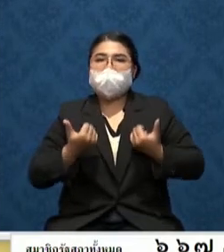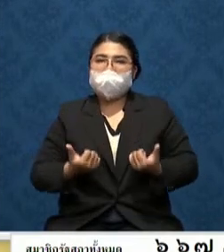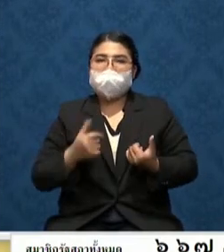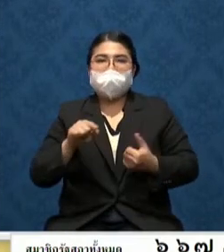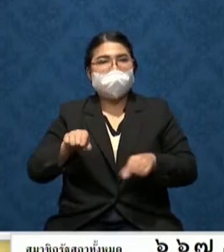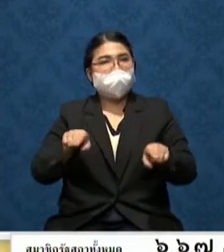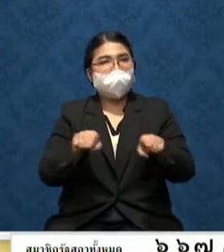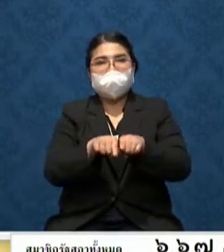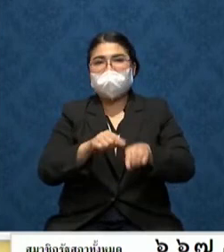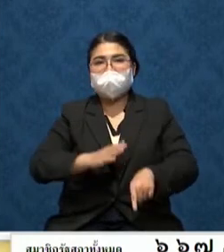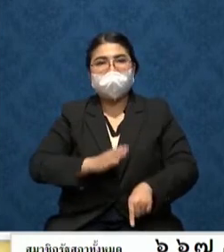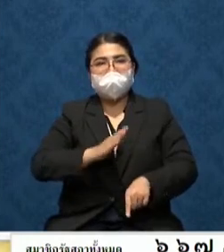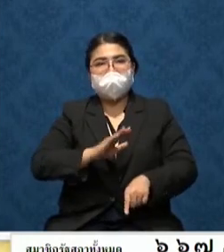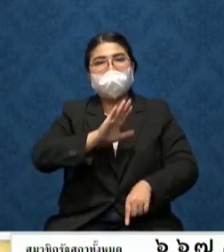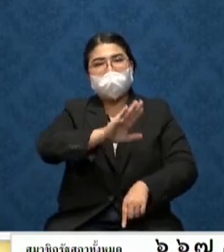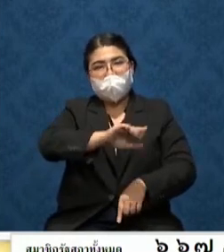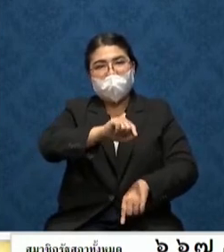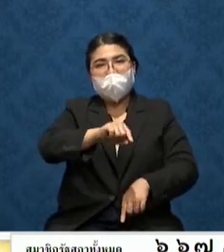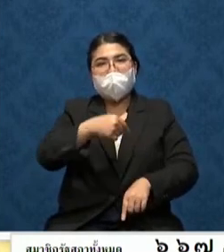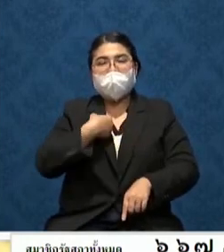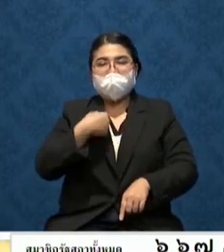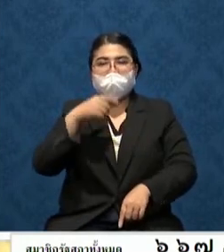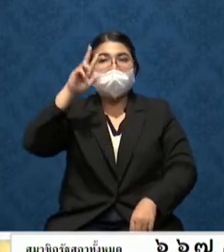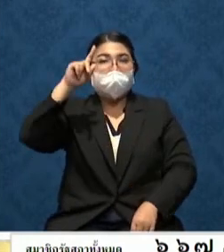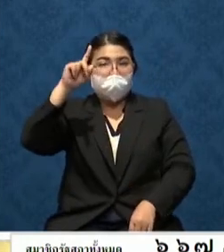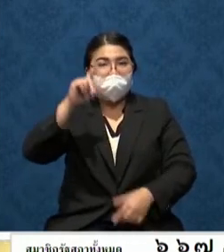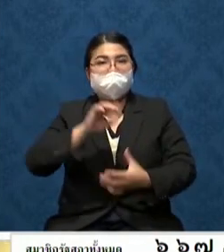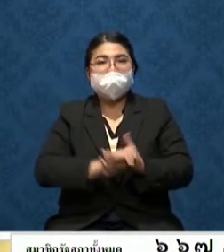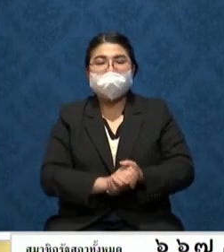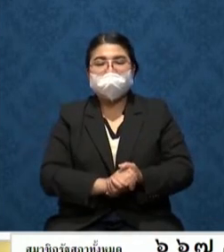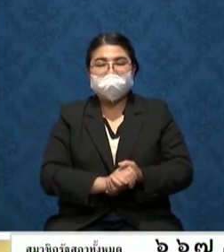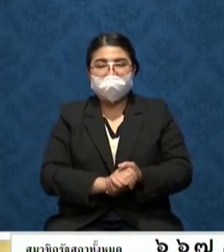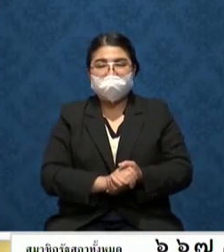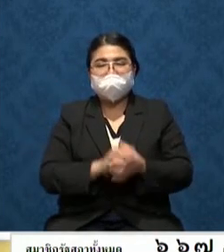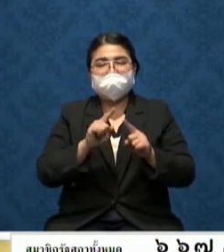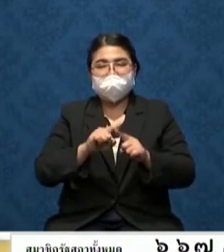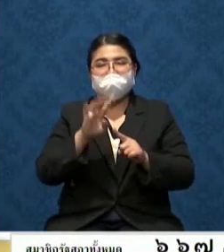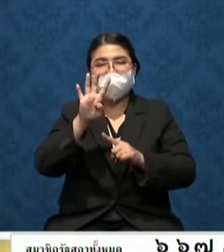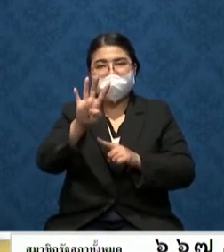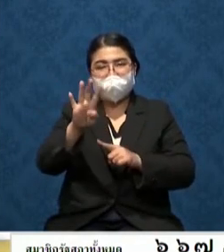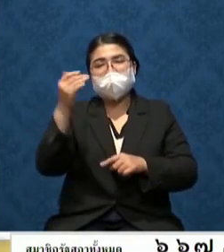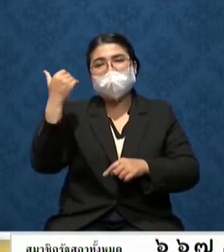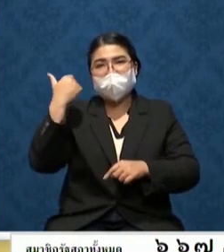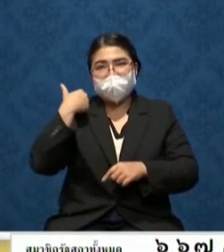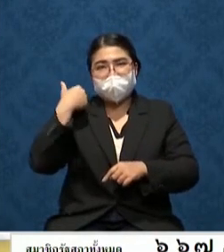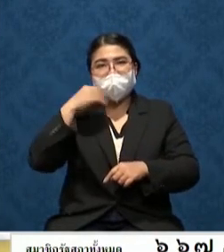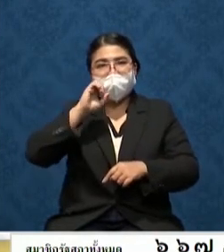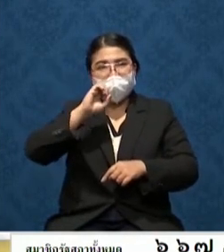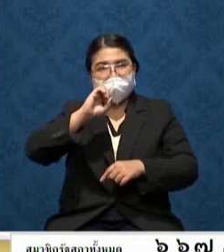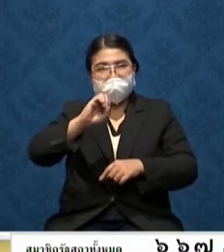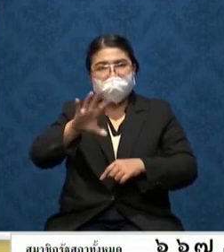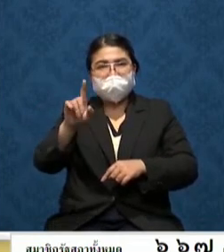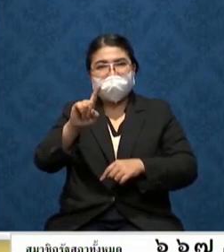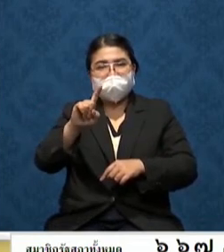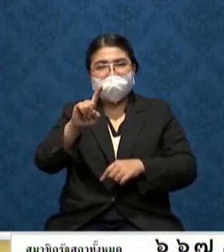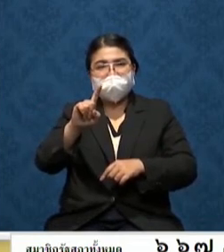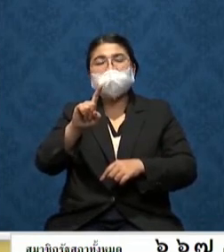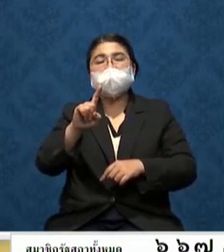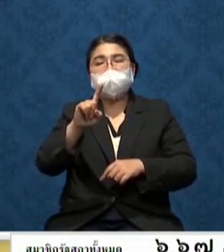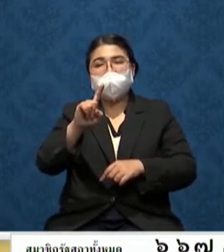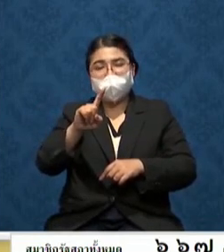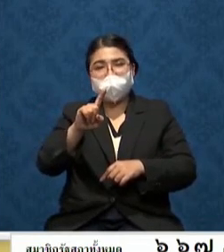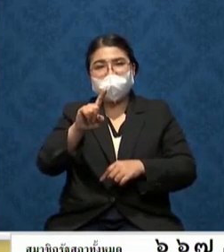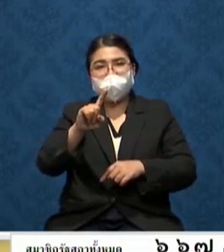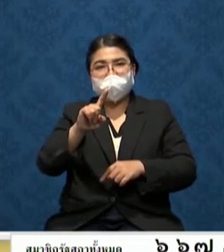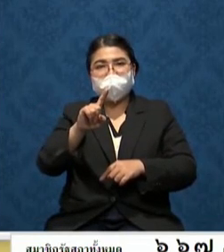ตรยดของนักสื่อสารหวนชนอัที่ 4คือมันมีข้อหนึงที่ระบุột เตพาะการเอาไ้นะคะ ทั้พระธาน